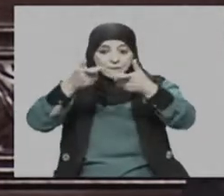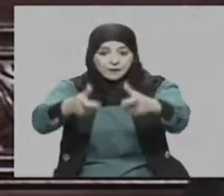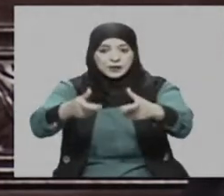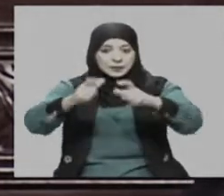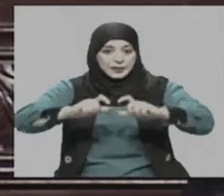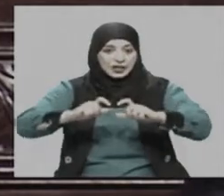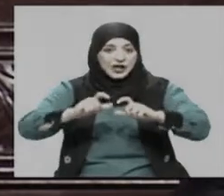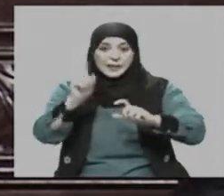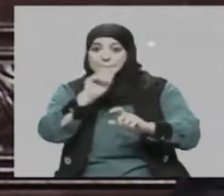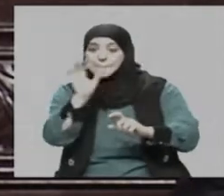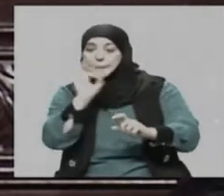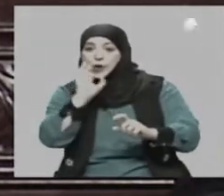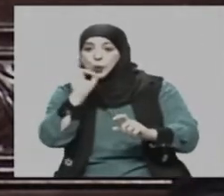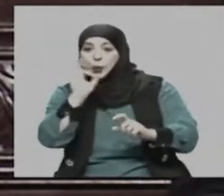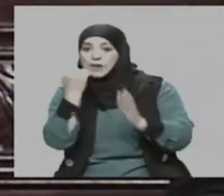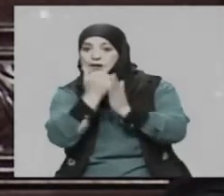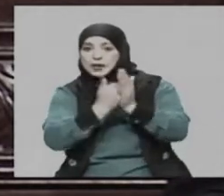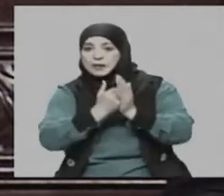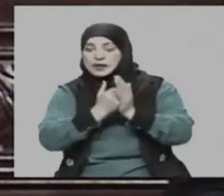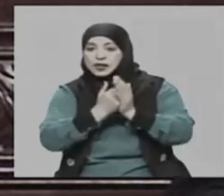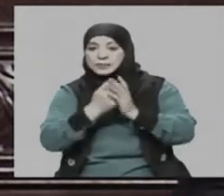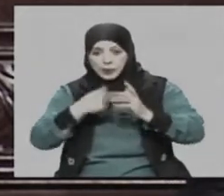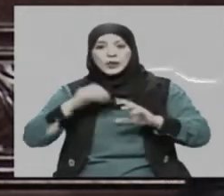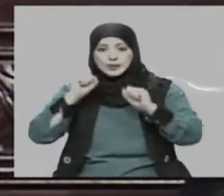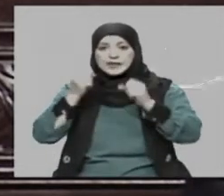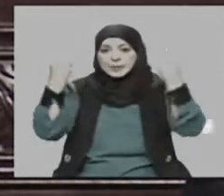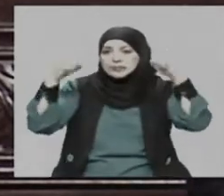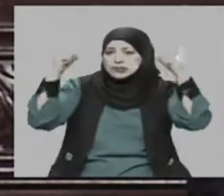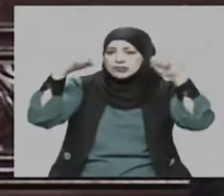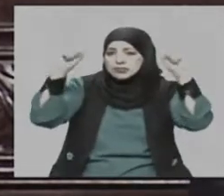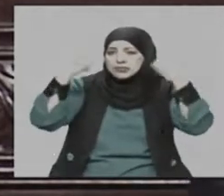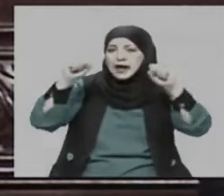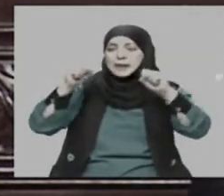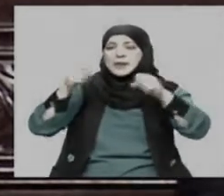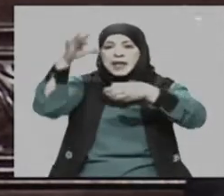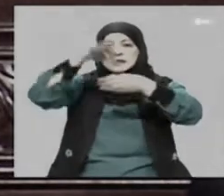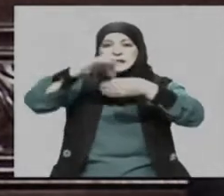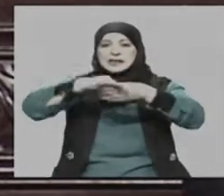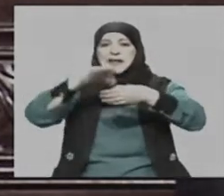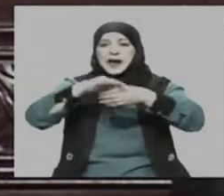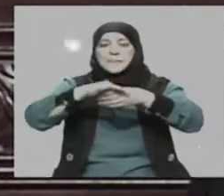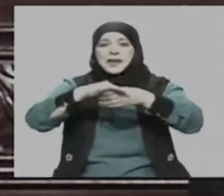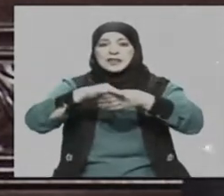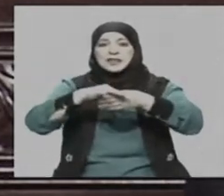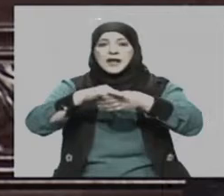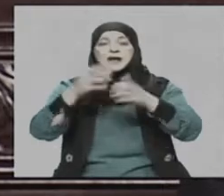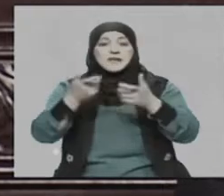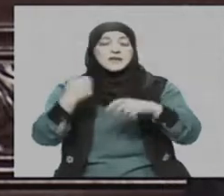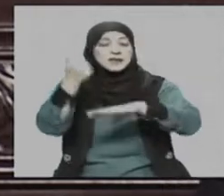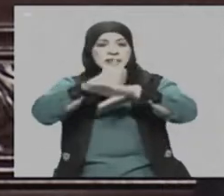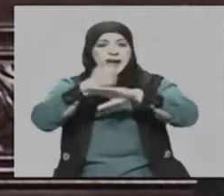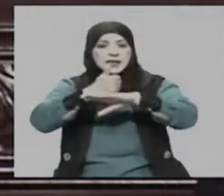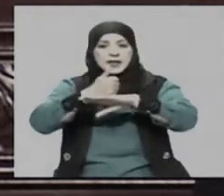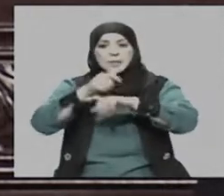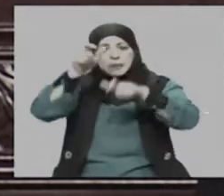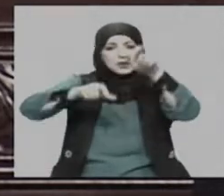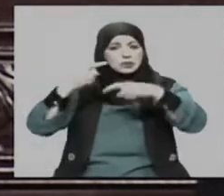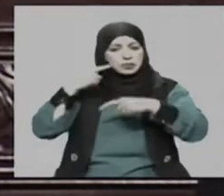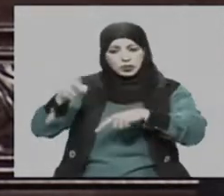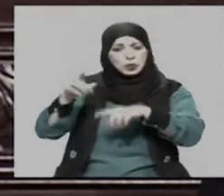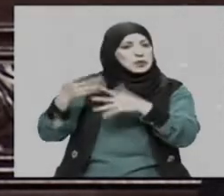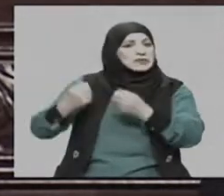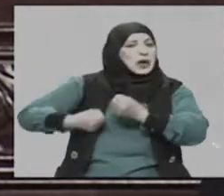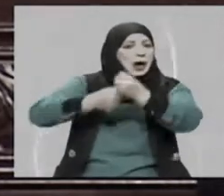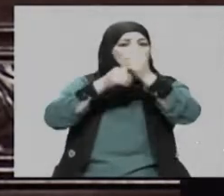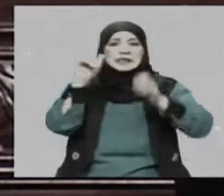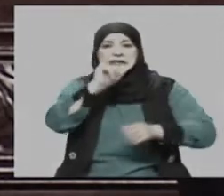كانتش مبرمجة خضت حملة انتخابات رئاسية وقت اللي الناس قالوا لي دي شكون وراك شكون حزب شكون مشي مولي قلت لهم مش الهدف